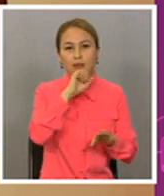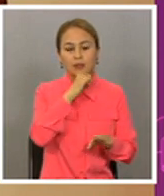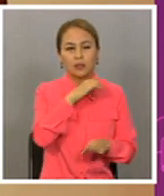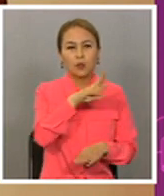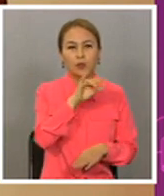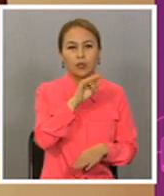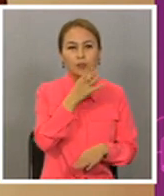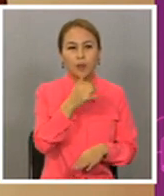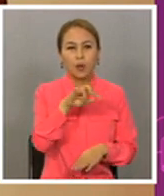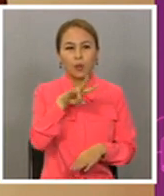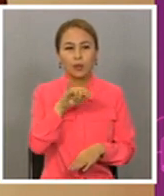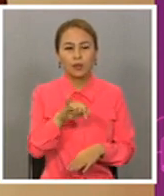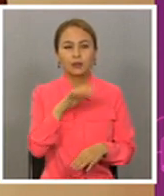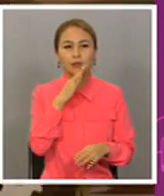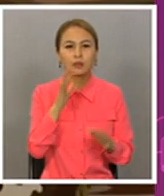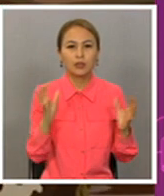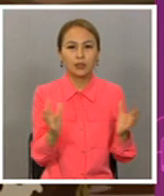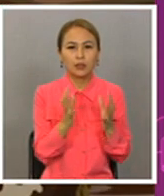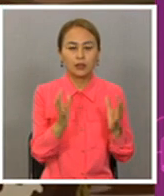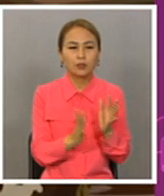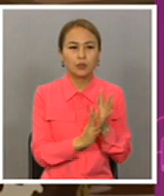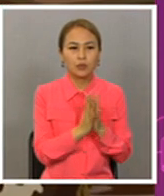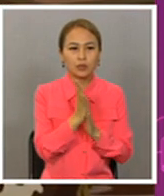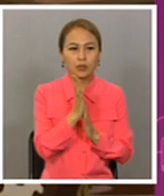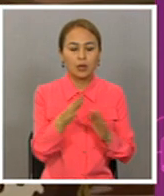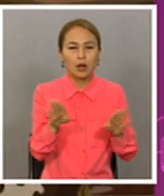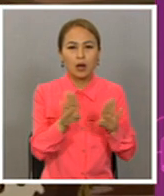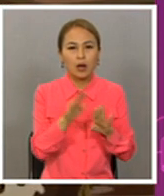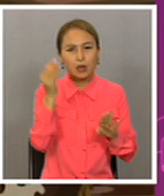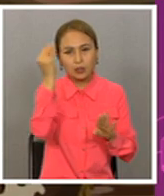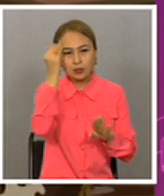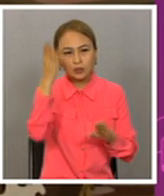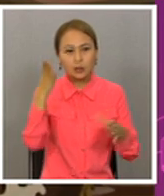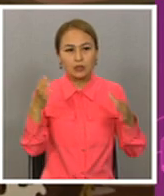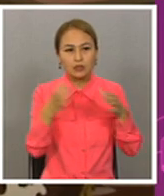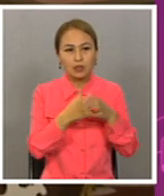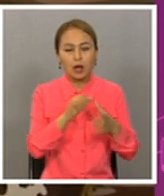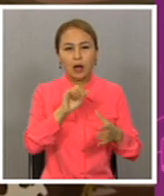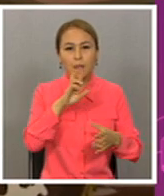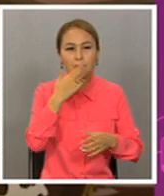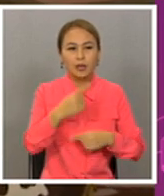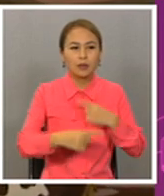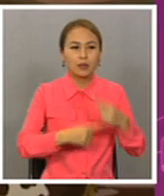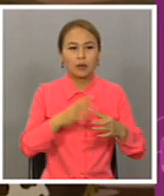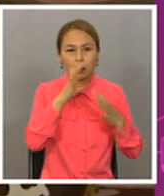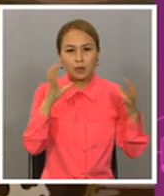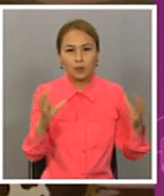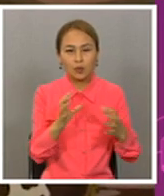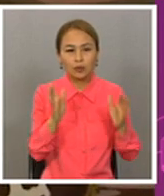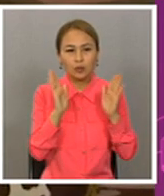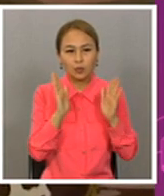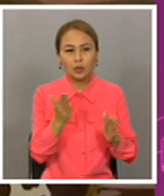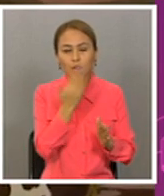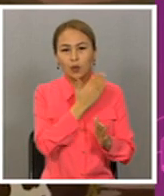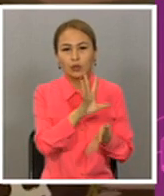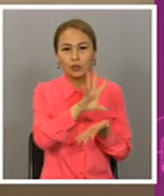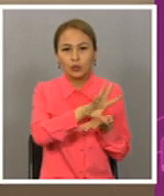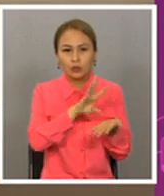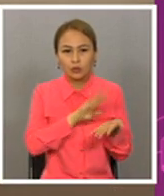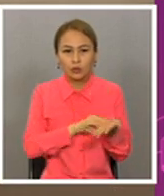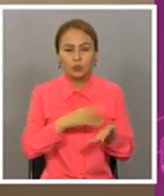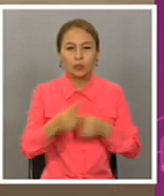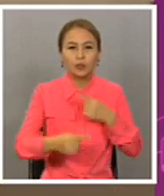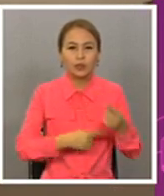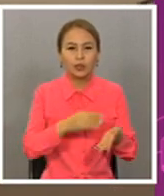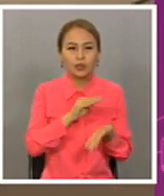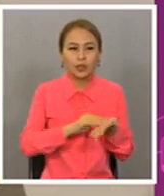алып, еркелетіп өсірді. Ақылды бала есейе келе ағасы Абайдың қамқорлығында болады. Оны үлгі тұтып, өнегелі